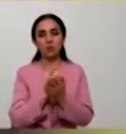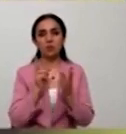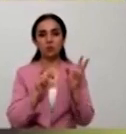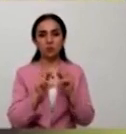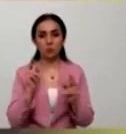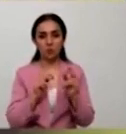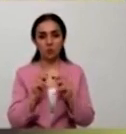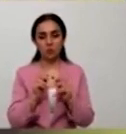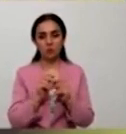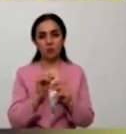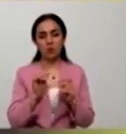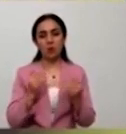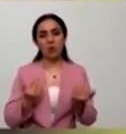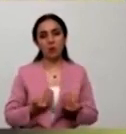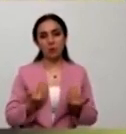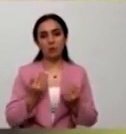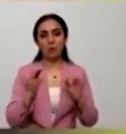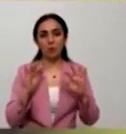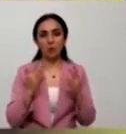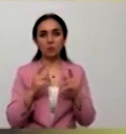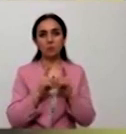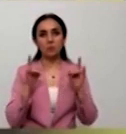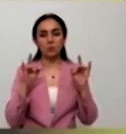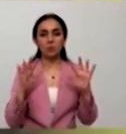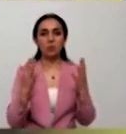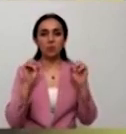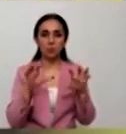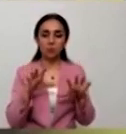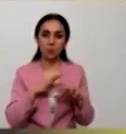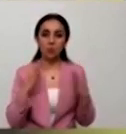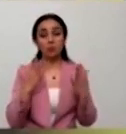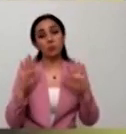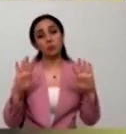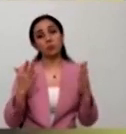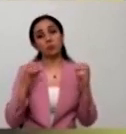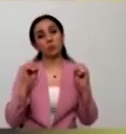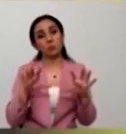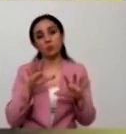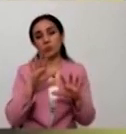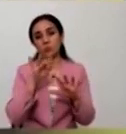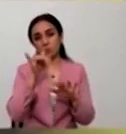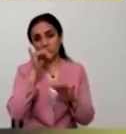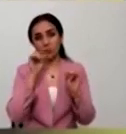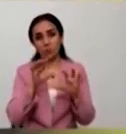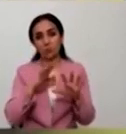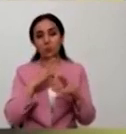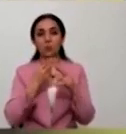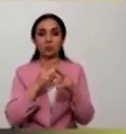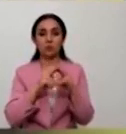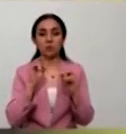hisoblanadi. Hayotda hodisa deb ro'y beradigan yoki ro'y bermaydigan ixtiyoriy jarayonga